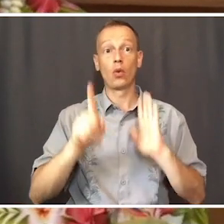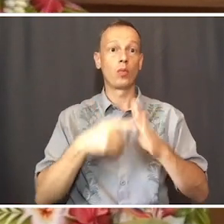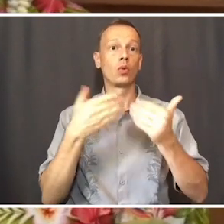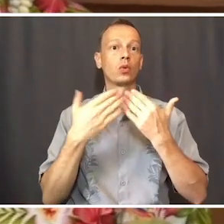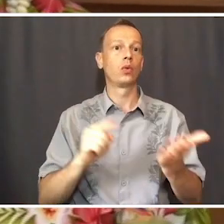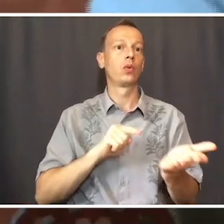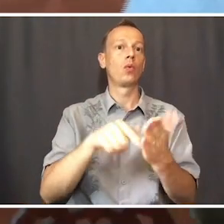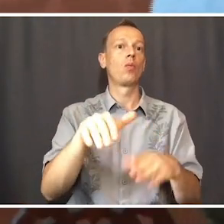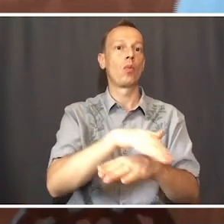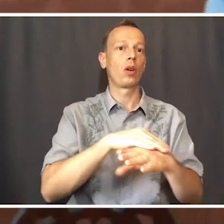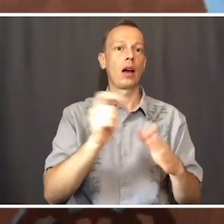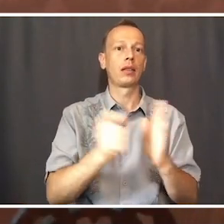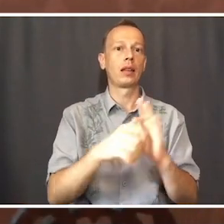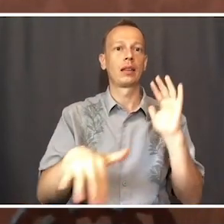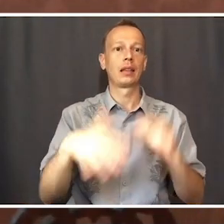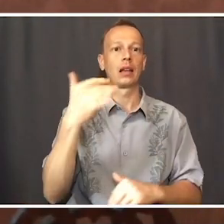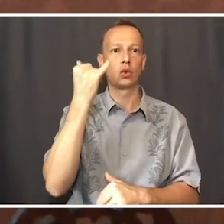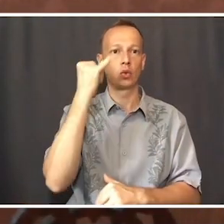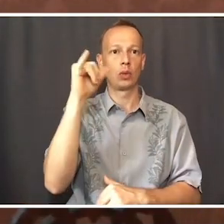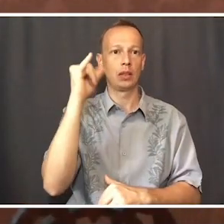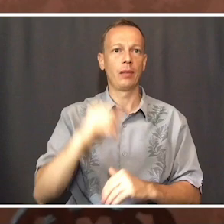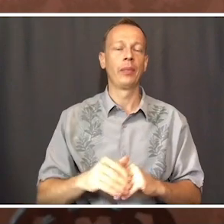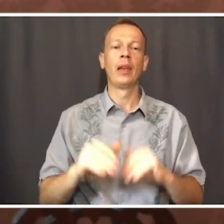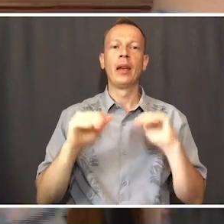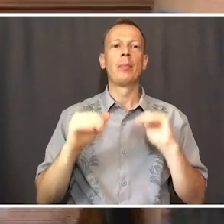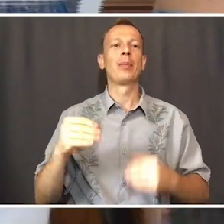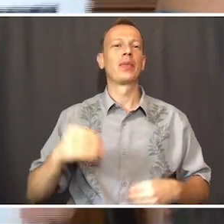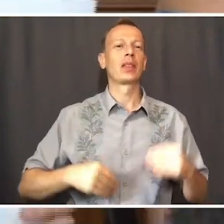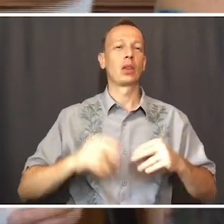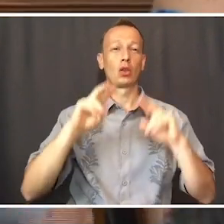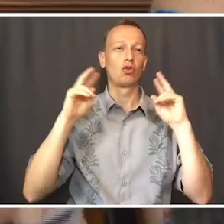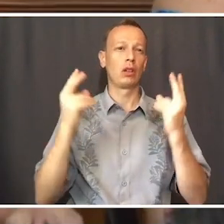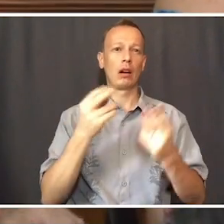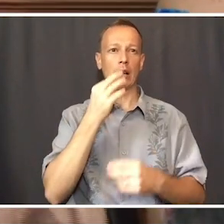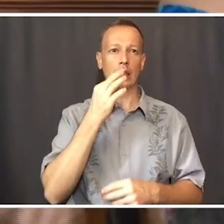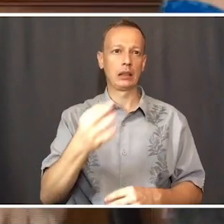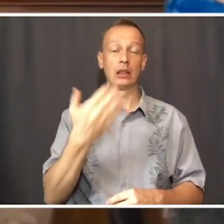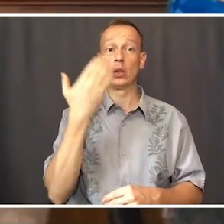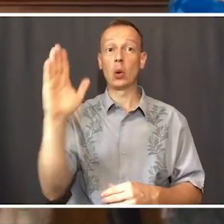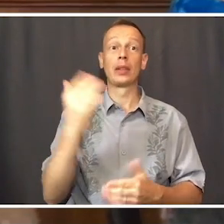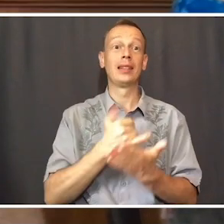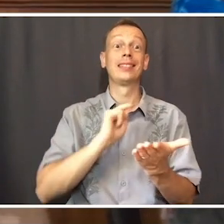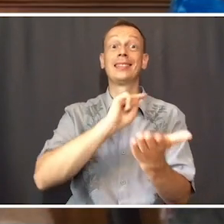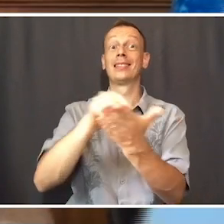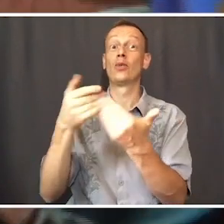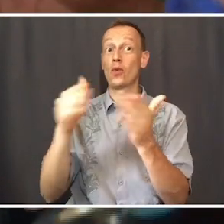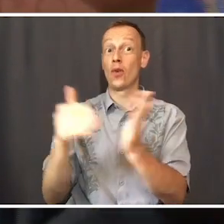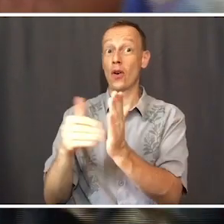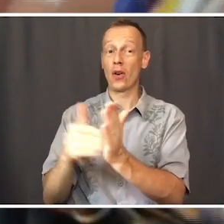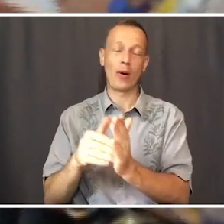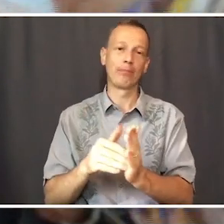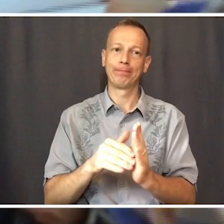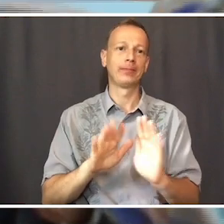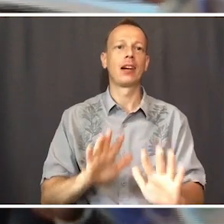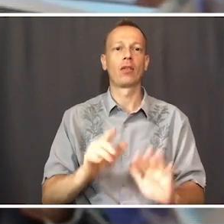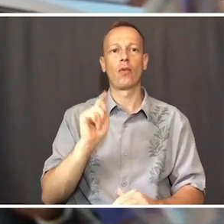15 juillet. Mais le directeur général estime qu'il n'a pas les moyens d'ouvrir d'autres destinations. Écoutez Manate Vaivish au micro